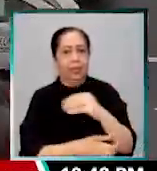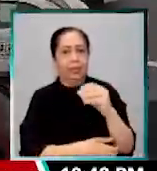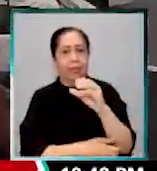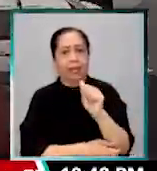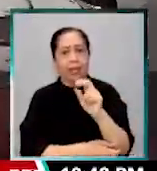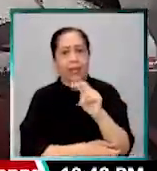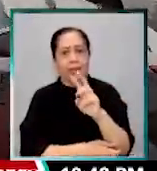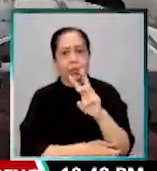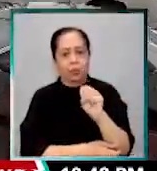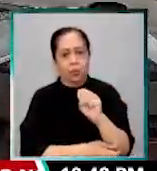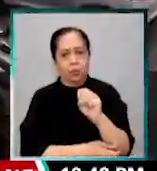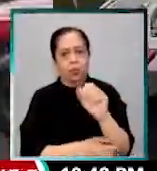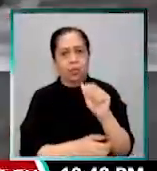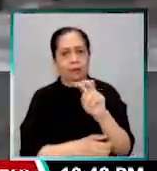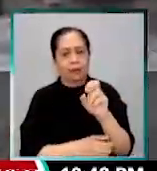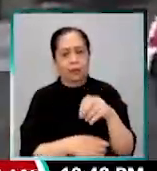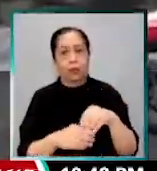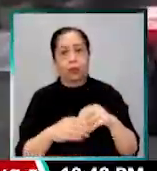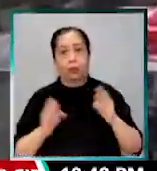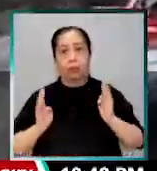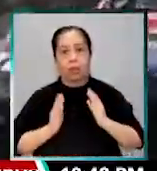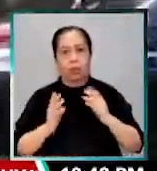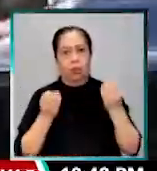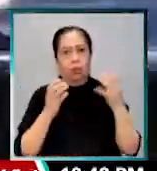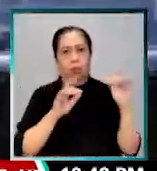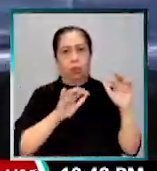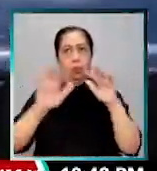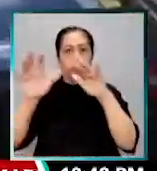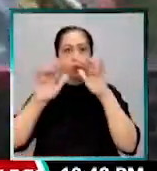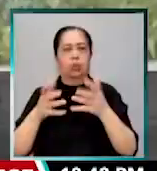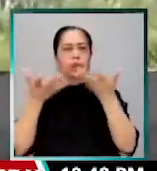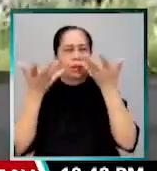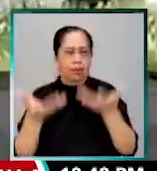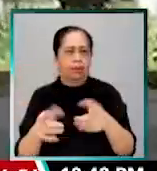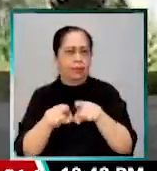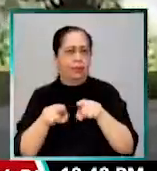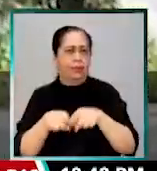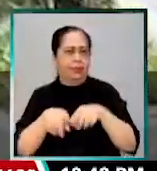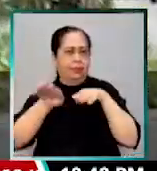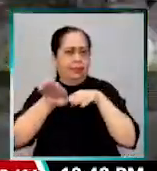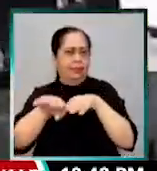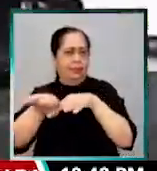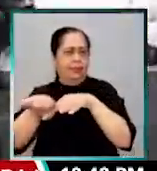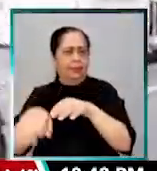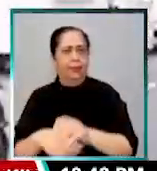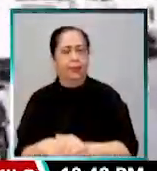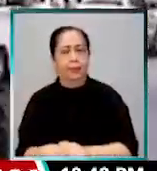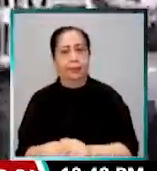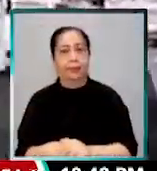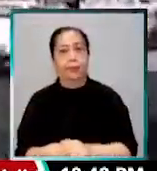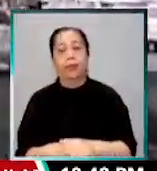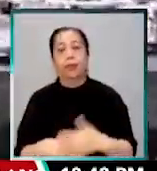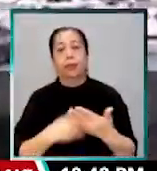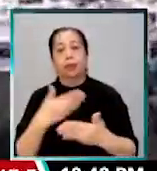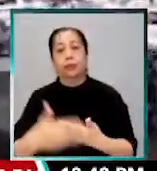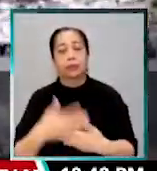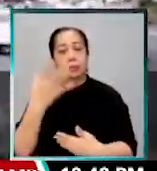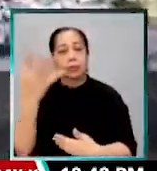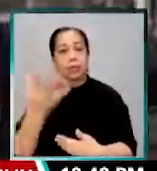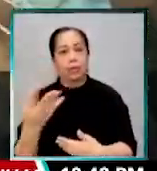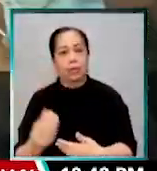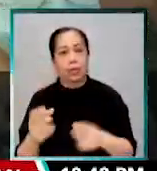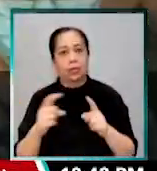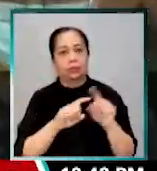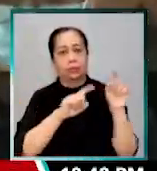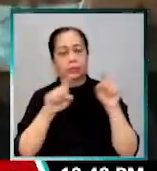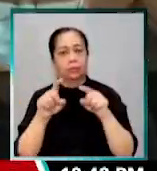Sa Baguio City, kung saan maraming nagbabakasyon, bumigat din ang daloy ng trapiko. Sa Batangas naman, dinagsa ang Grand Terminal sa